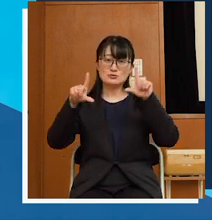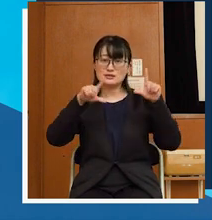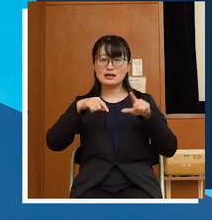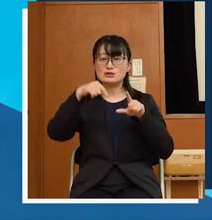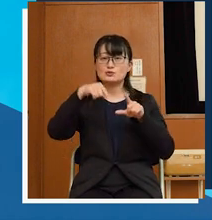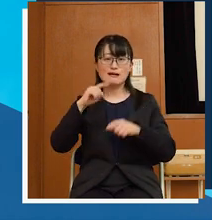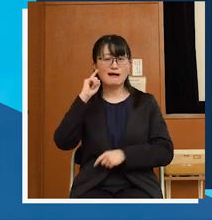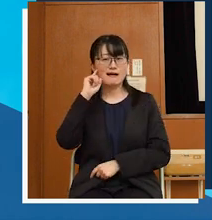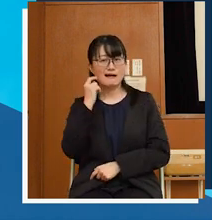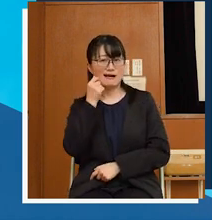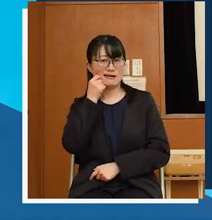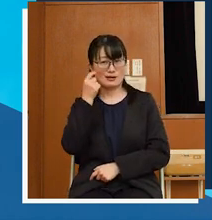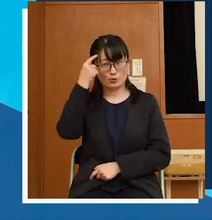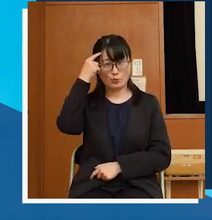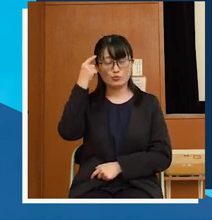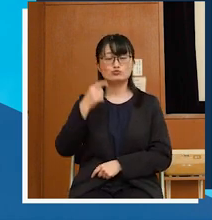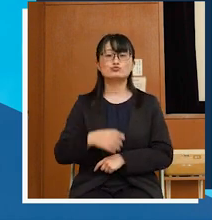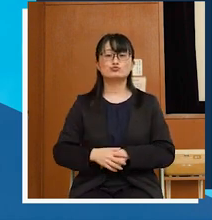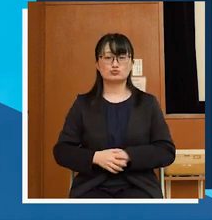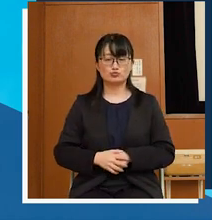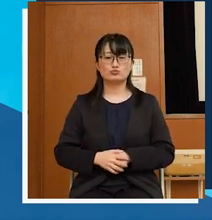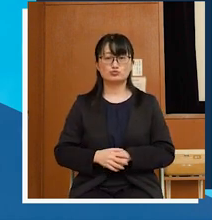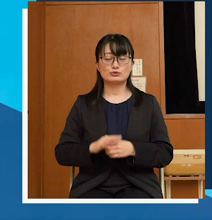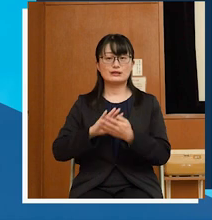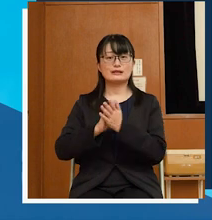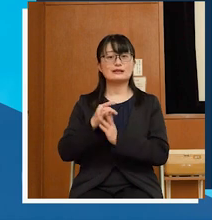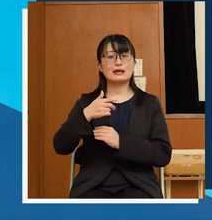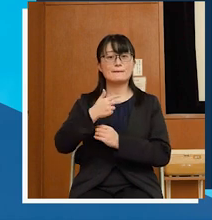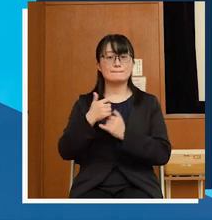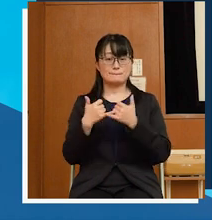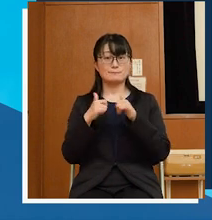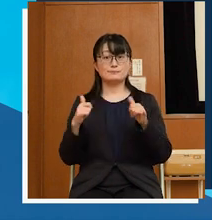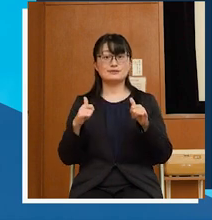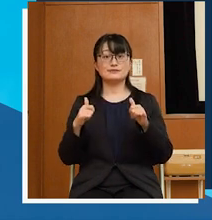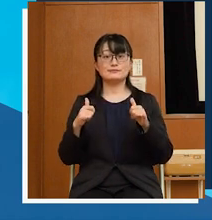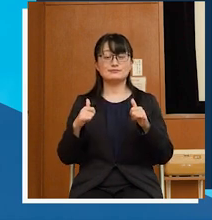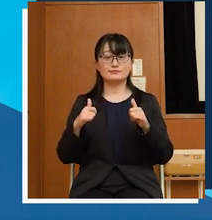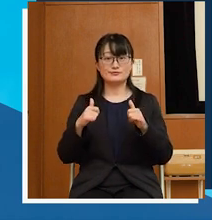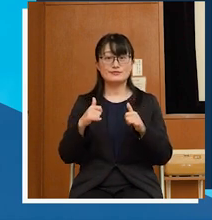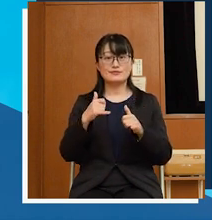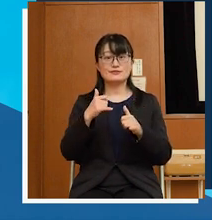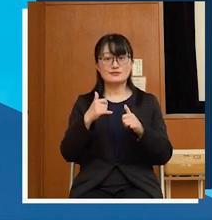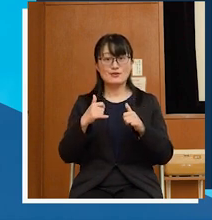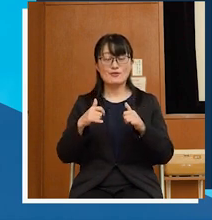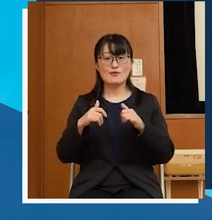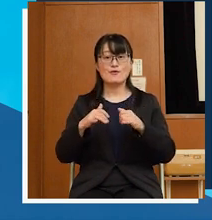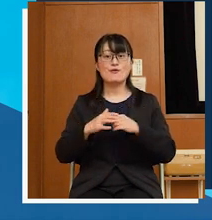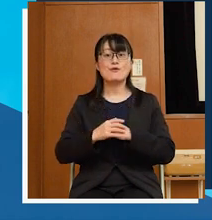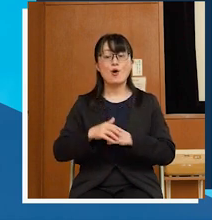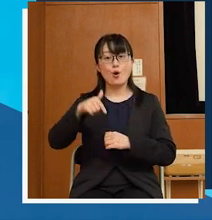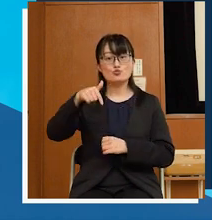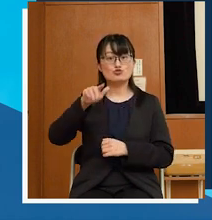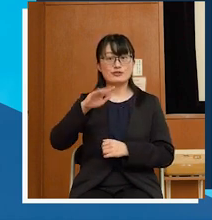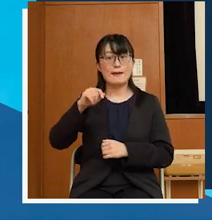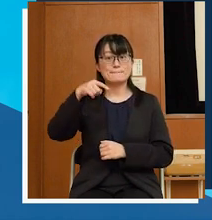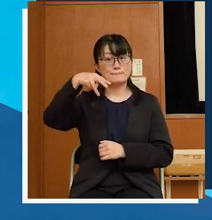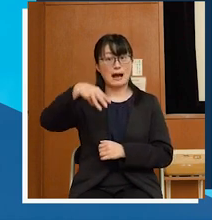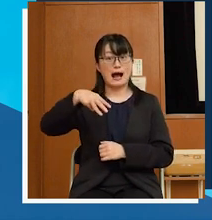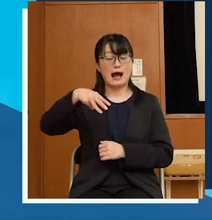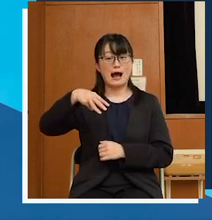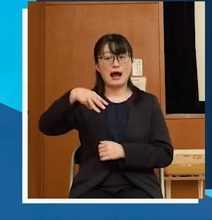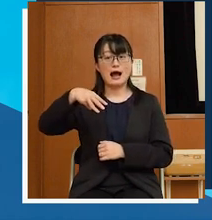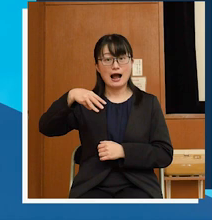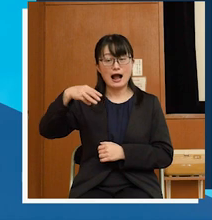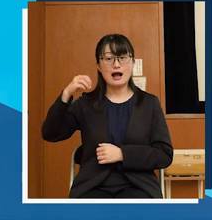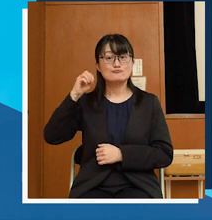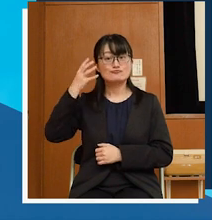ん県民の8割以上が暮らす沖縄本島中南部の市街地にある世界一期限と言われてる不非行上これは